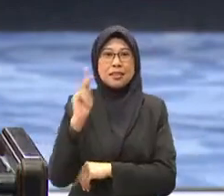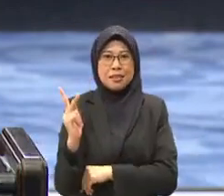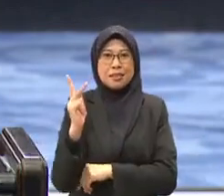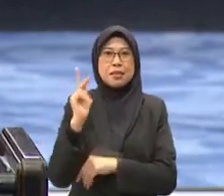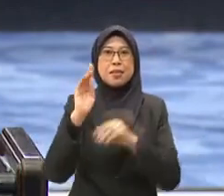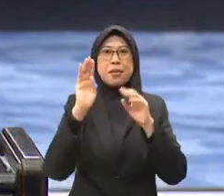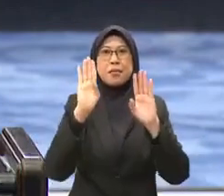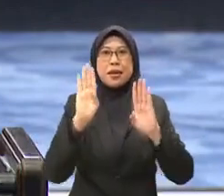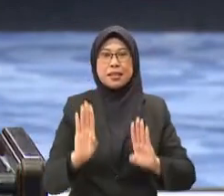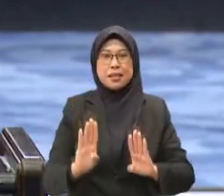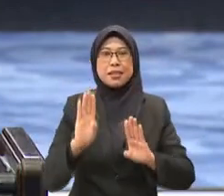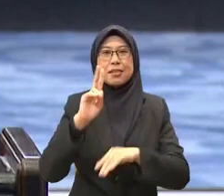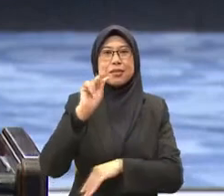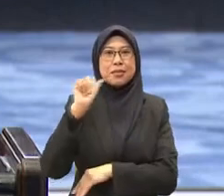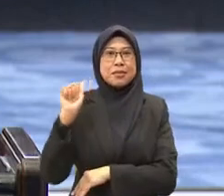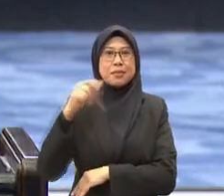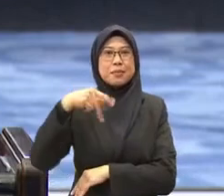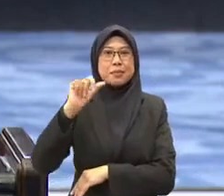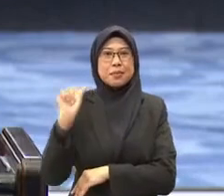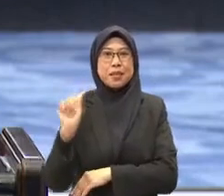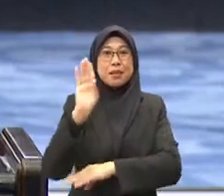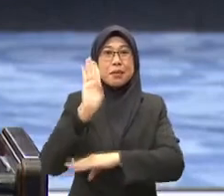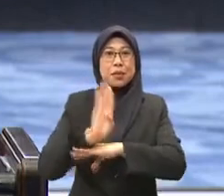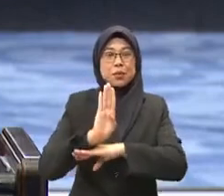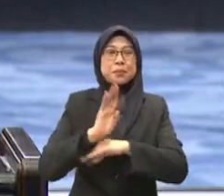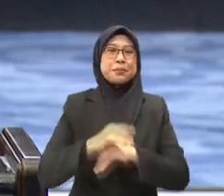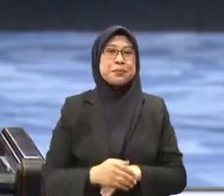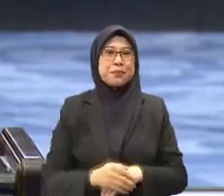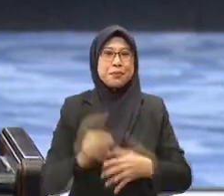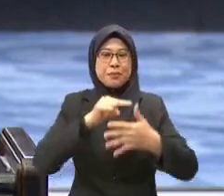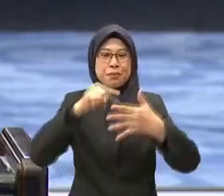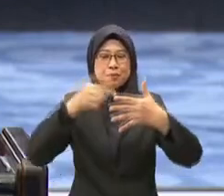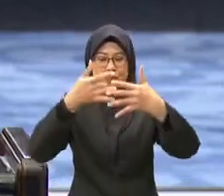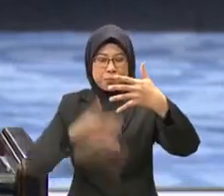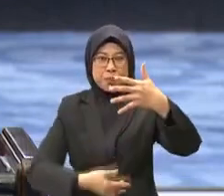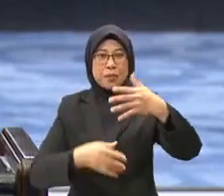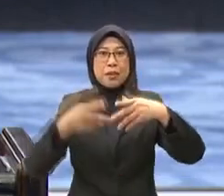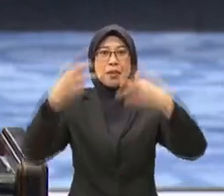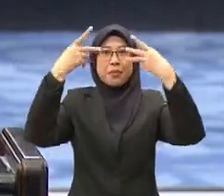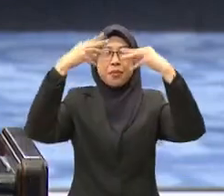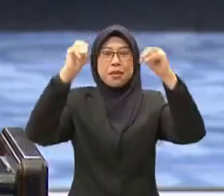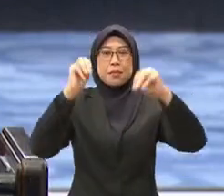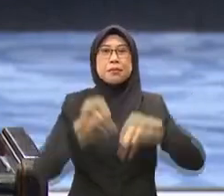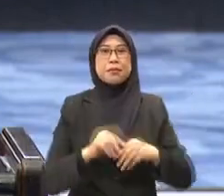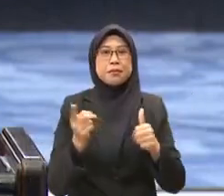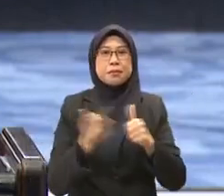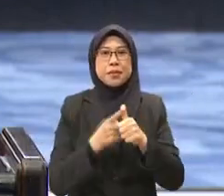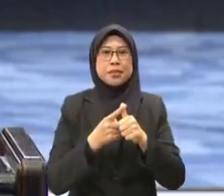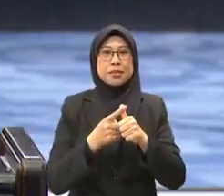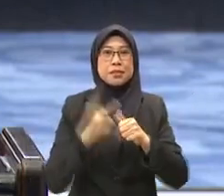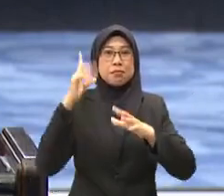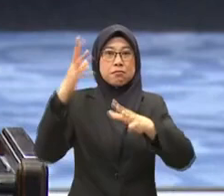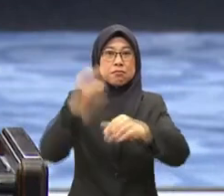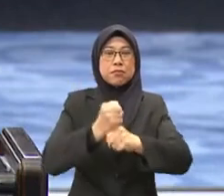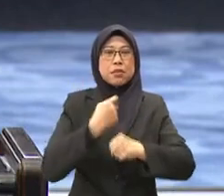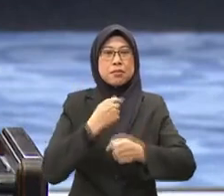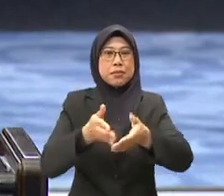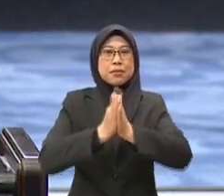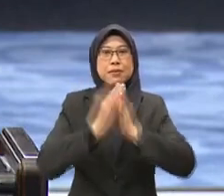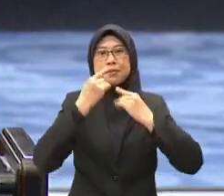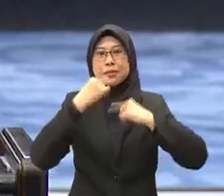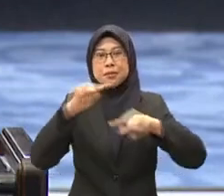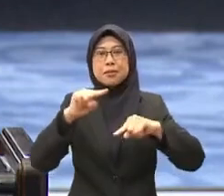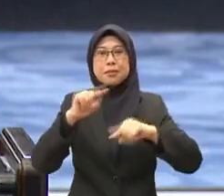Bangi KUA pilah dan bent sebagai Menteri yang pertama menggulong daripada jabatan Perdana Menteri saya mohon untuk menjawab